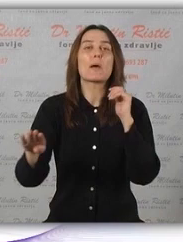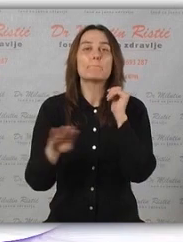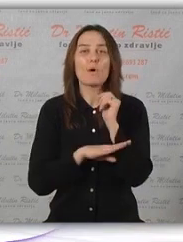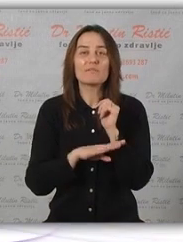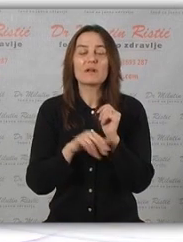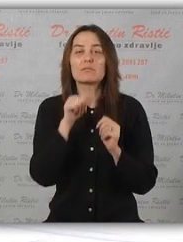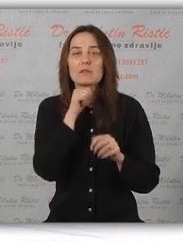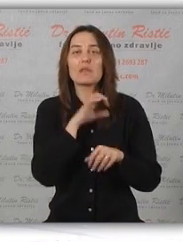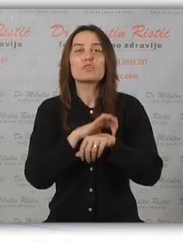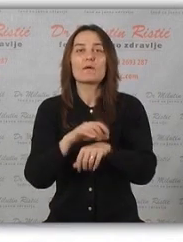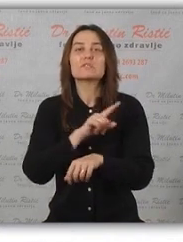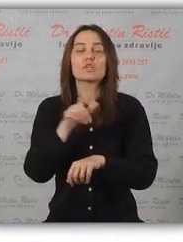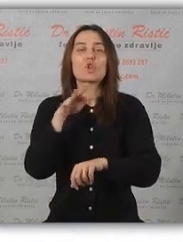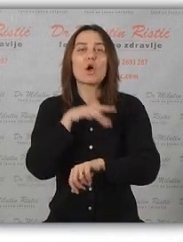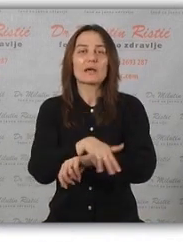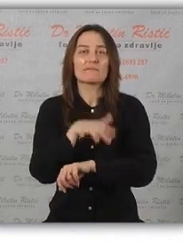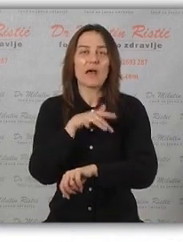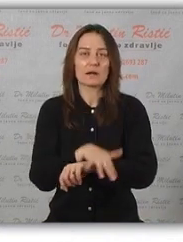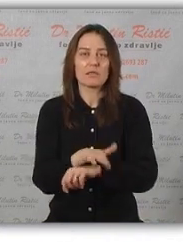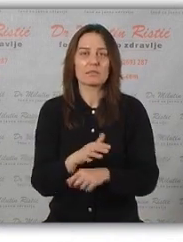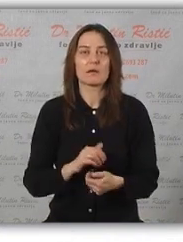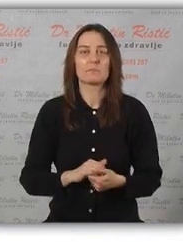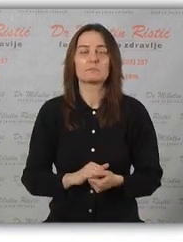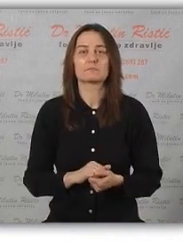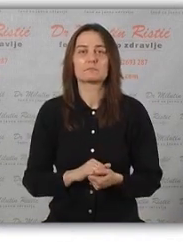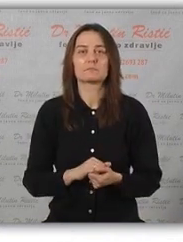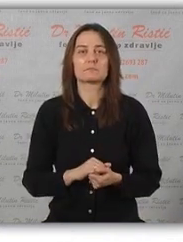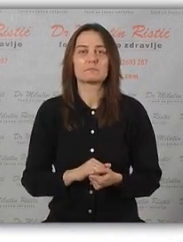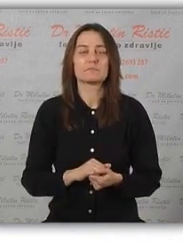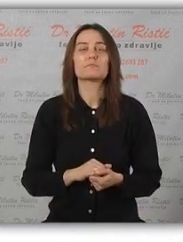automatski može ih povrediti i dovesti do krvarenja.